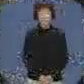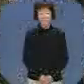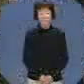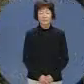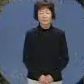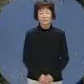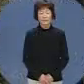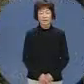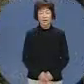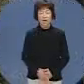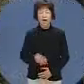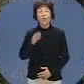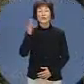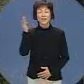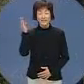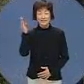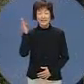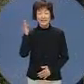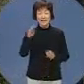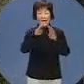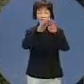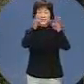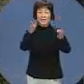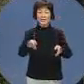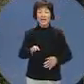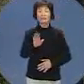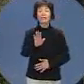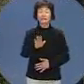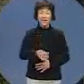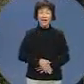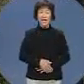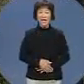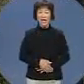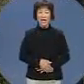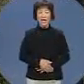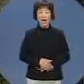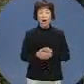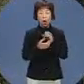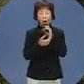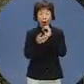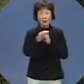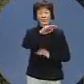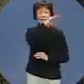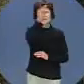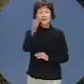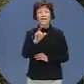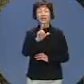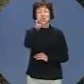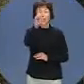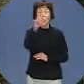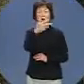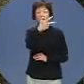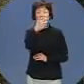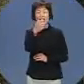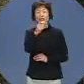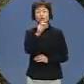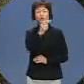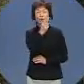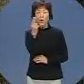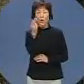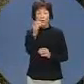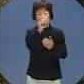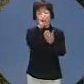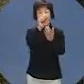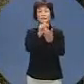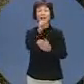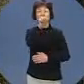今木さん、こちらに石碑がありますね、はい、大峰山上70度って書いてますけど、はい、これどういう意味ですか？ は い、 さっきも